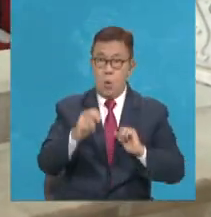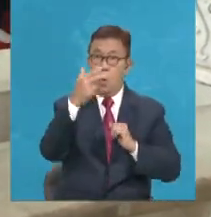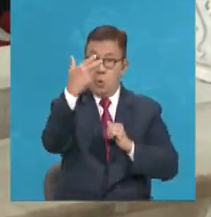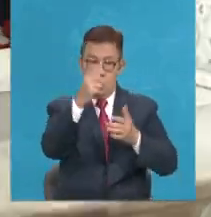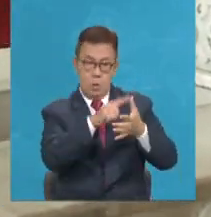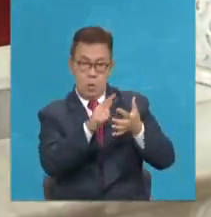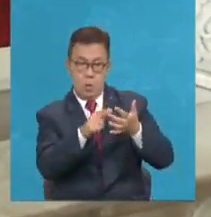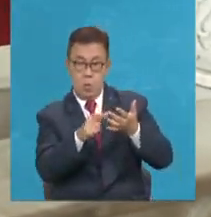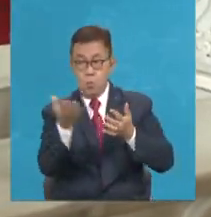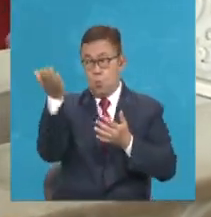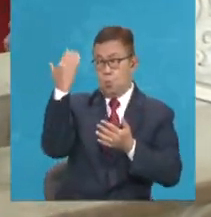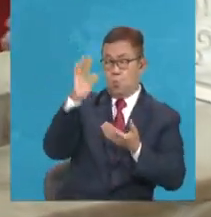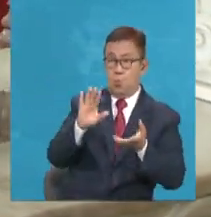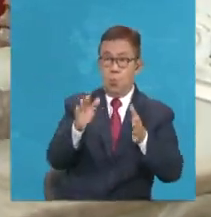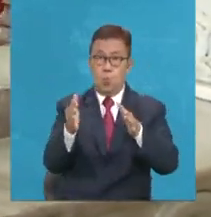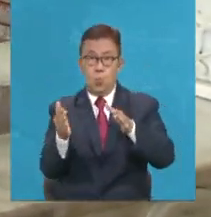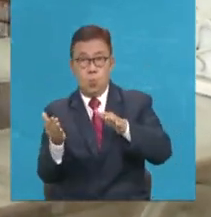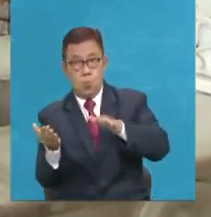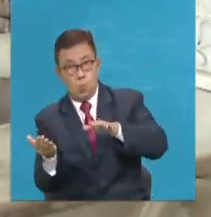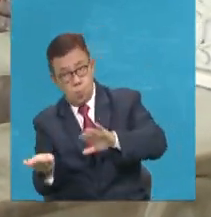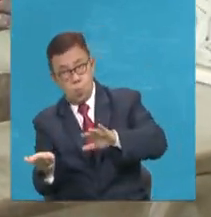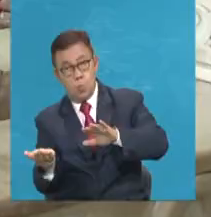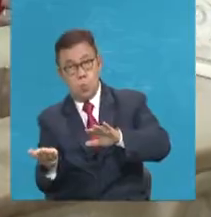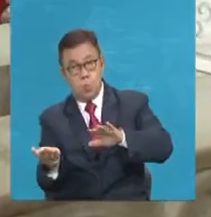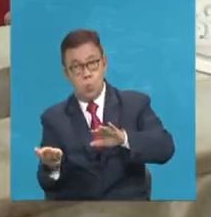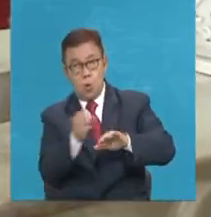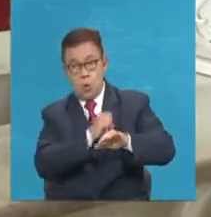Saifudin almarhumah